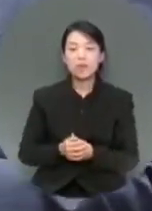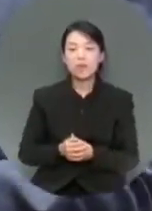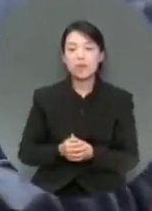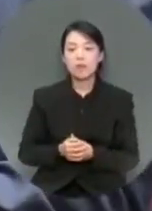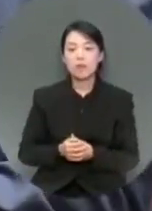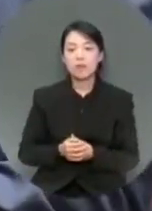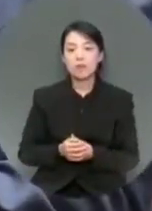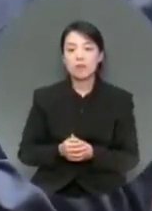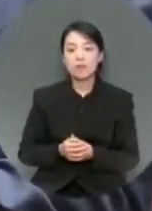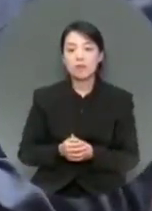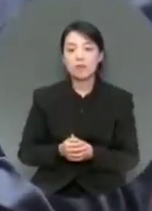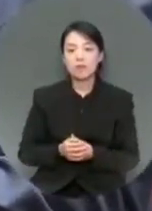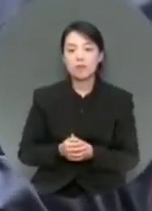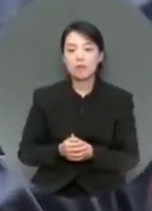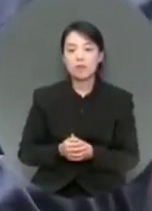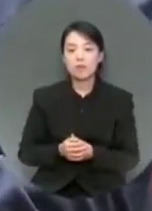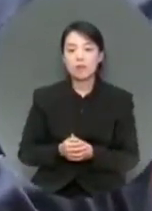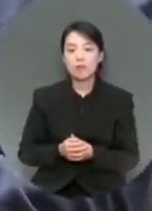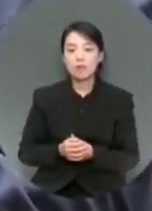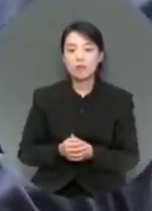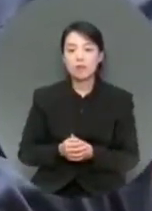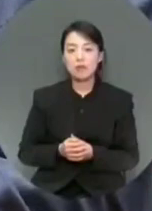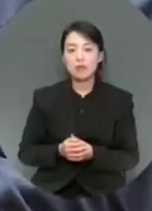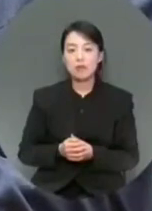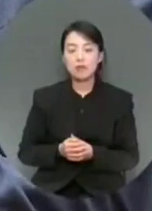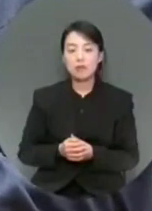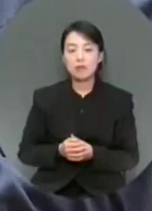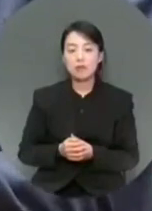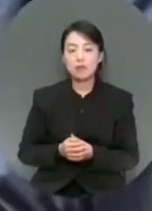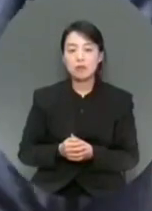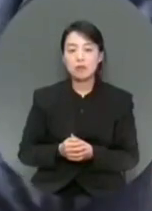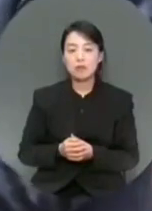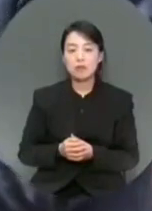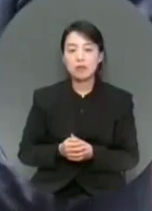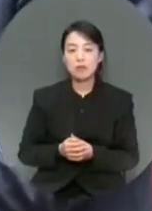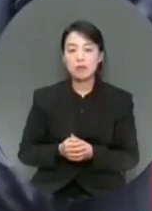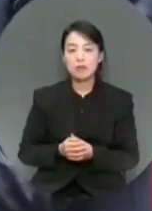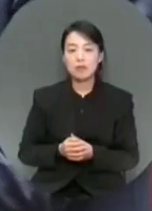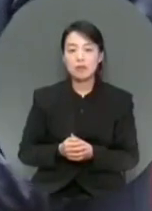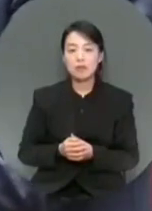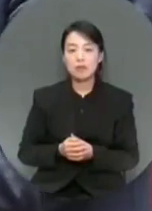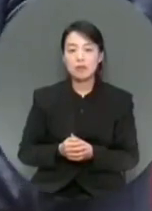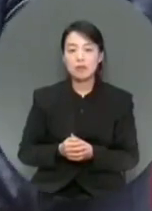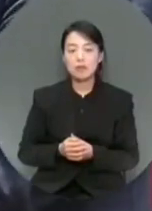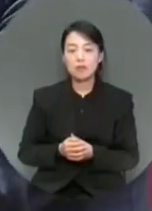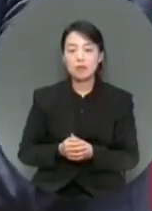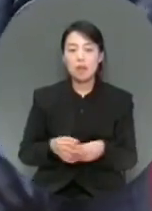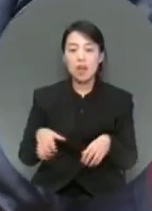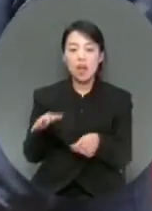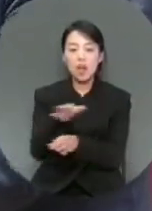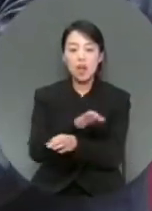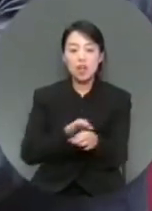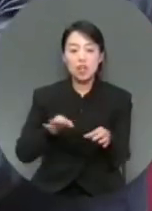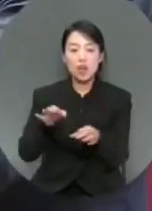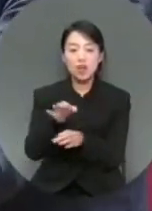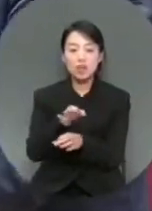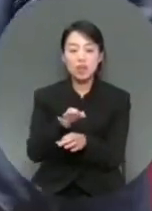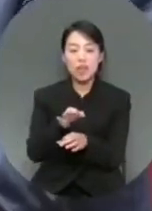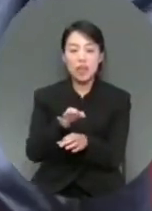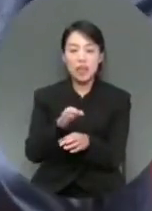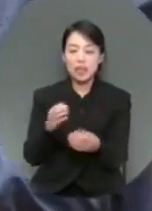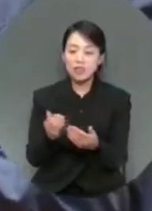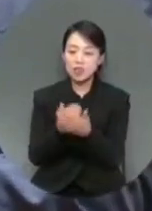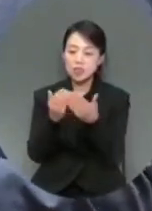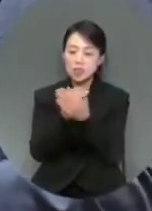그 말씀하시기를 그 좀 뭐야 경제 성장에서 정부에 기여하는 역할이 많다